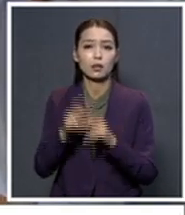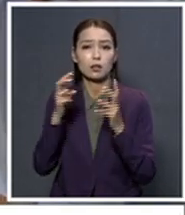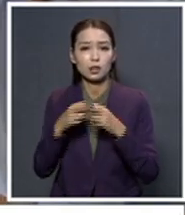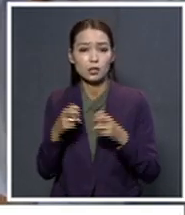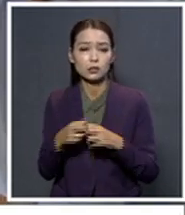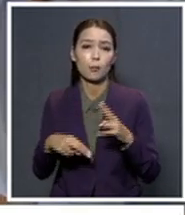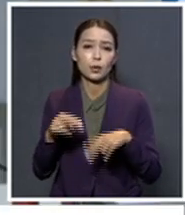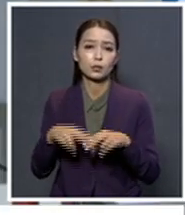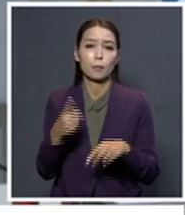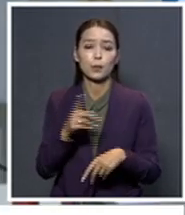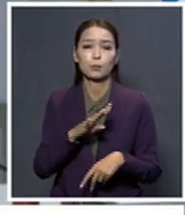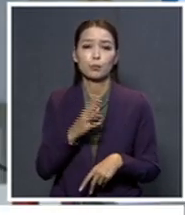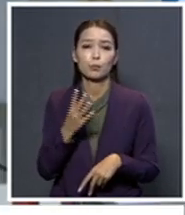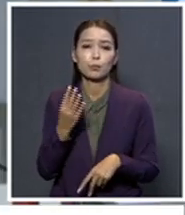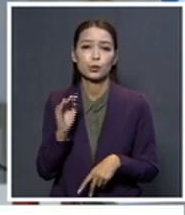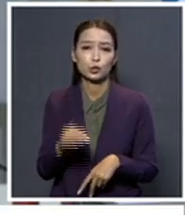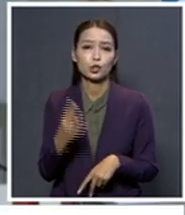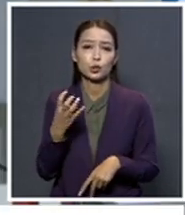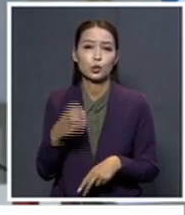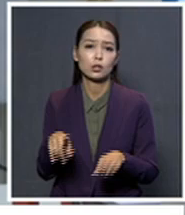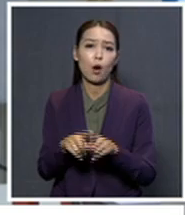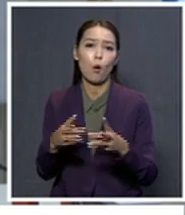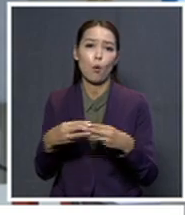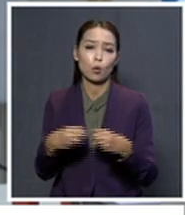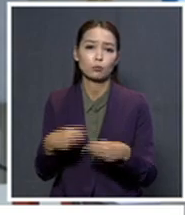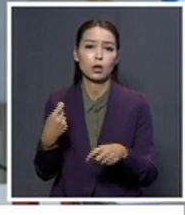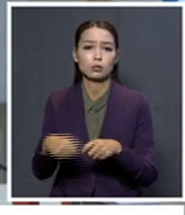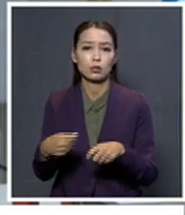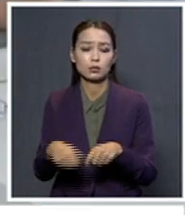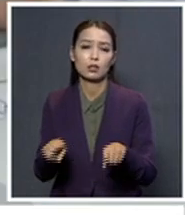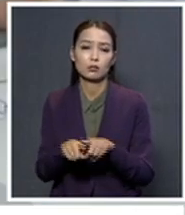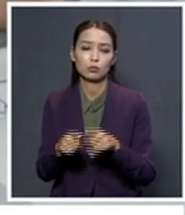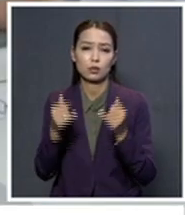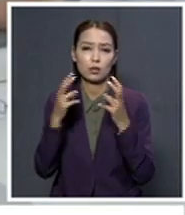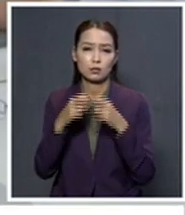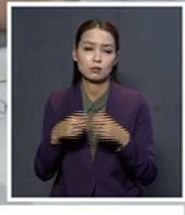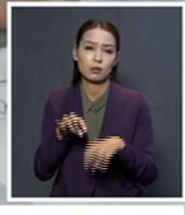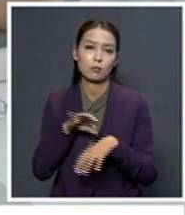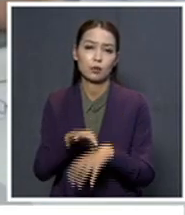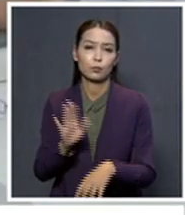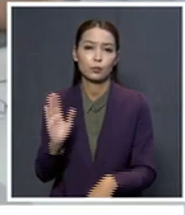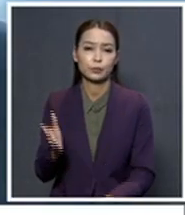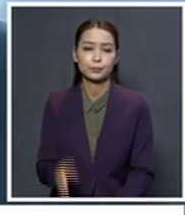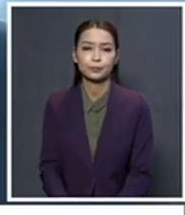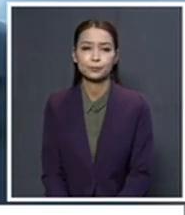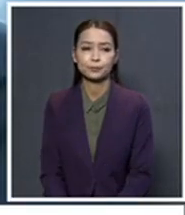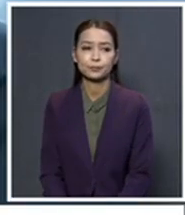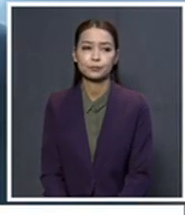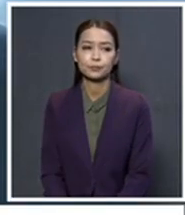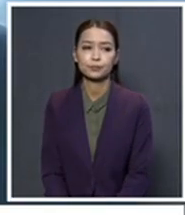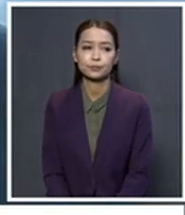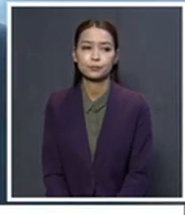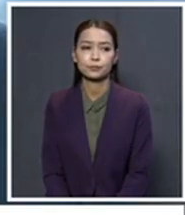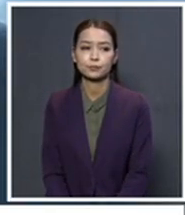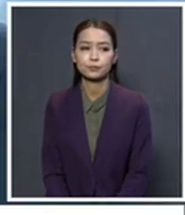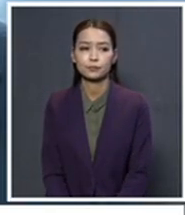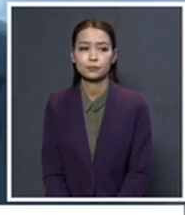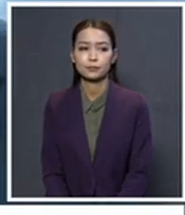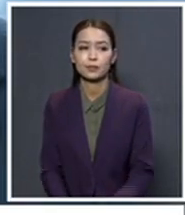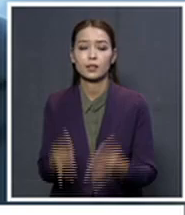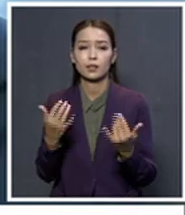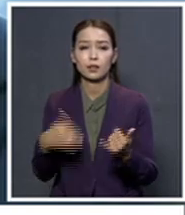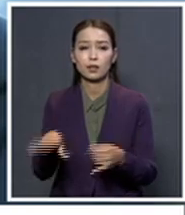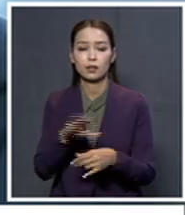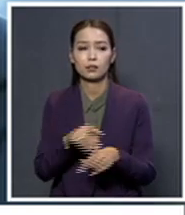құрылып, 1400-дей отбасының қаржылық жағдайына мониторинг жүргізілді. Соңғы мәліметтер бойынша осы Мақтаарал